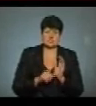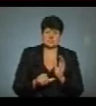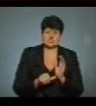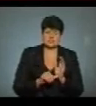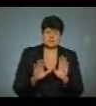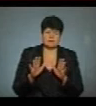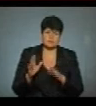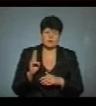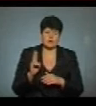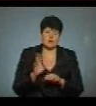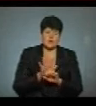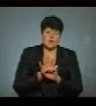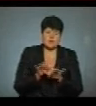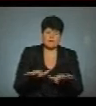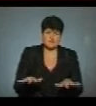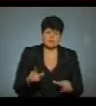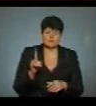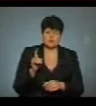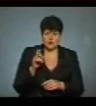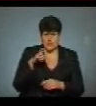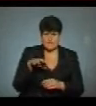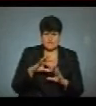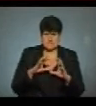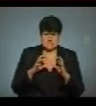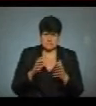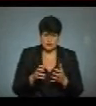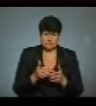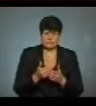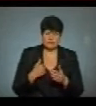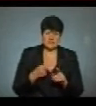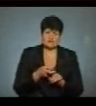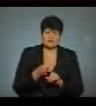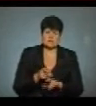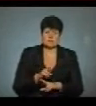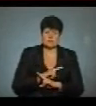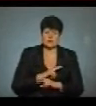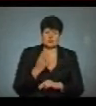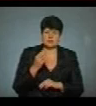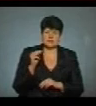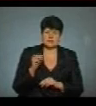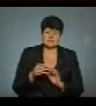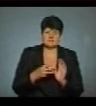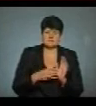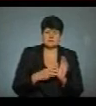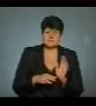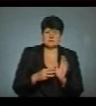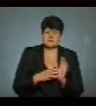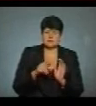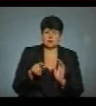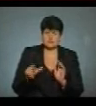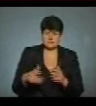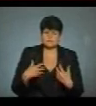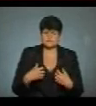166 випадків коронавірусу в понад 100 країнах світу. Від інфекції померли 4 088 людей,